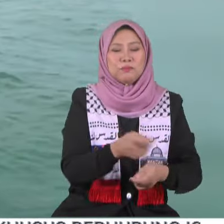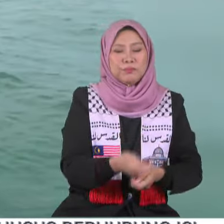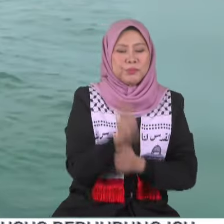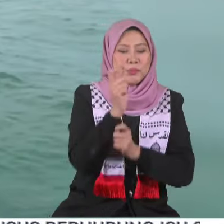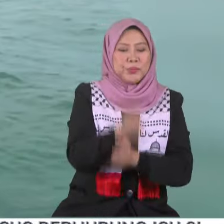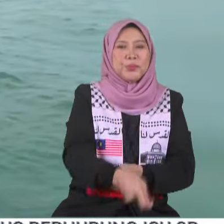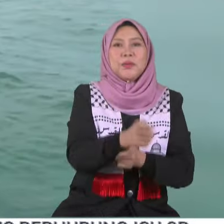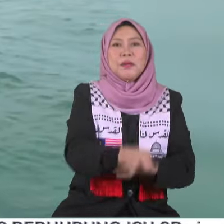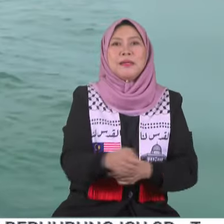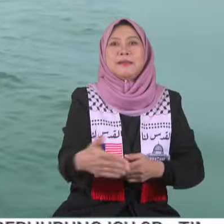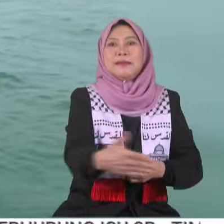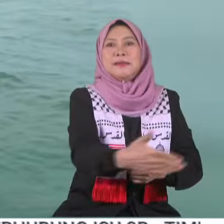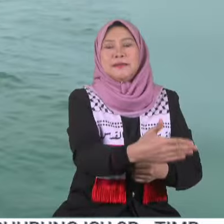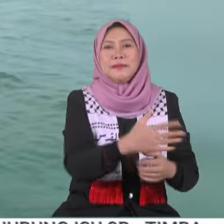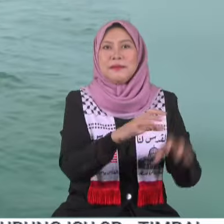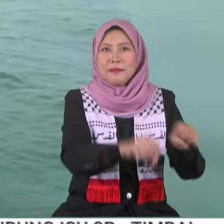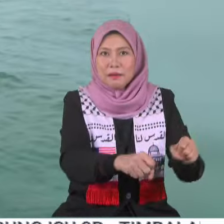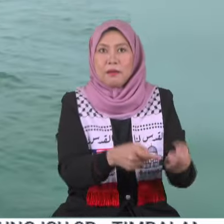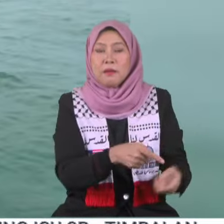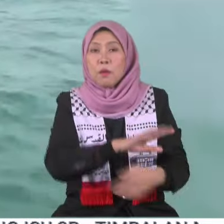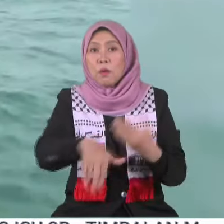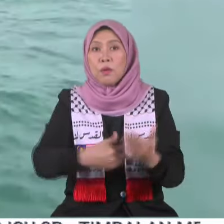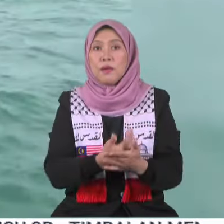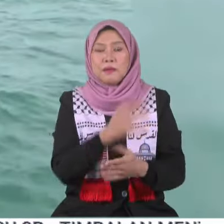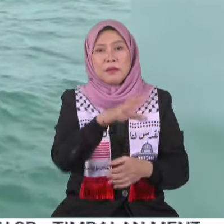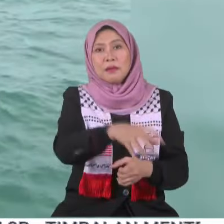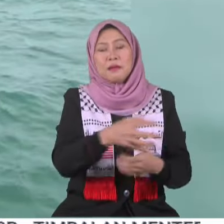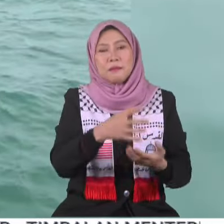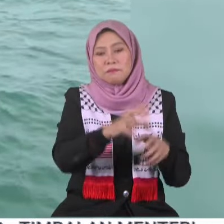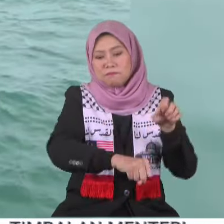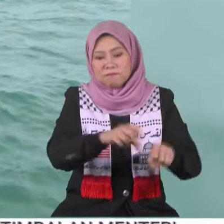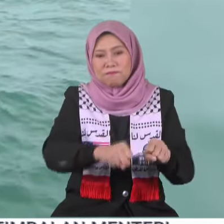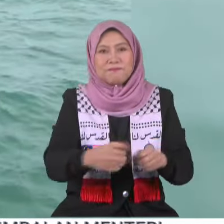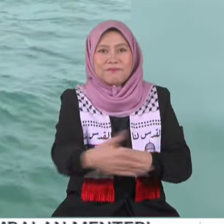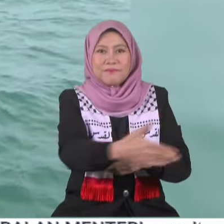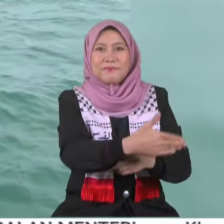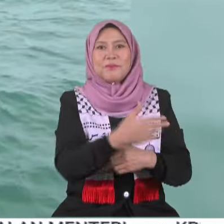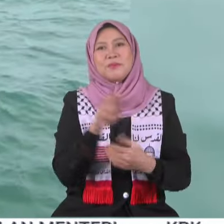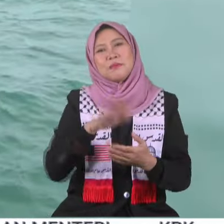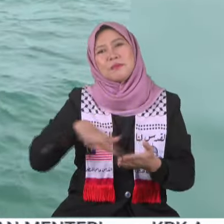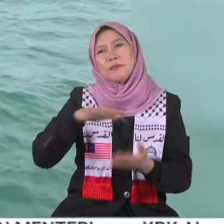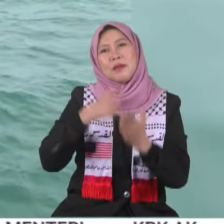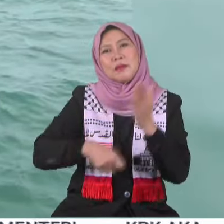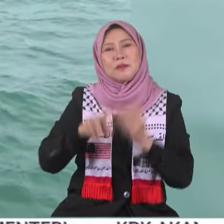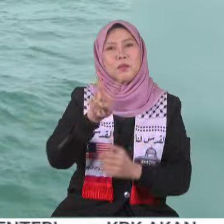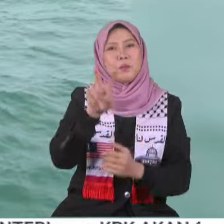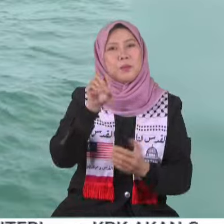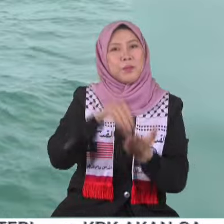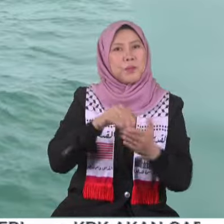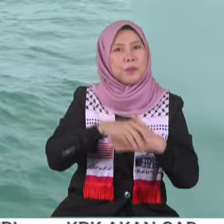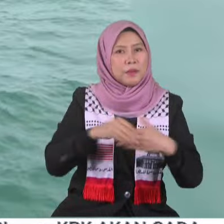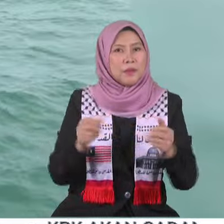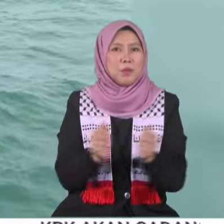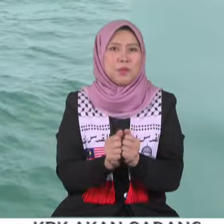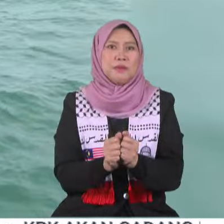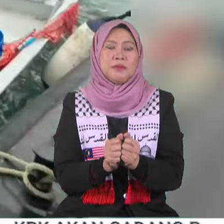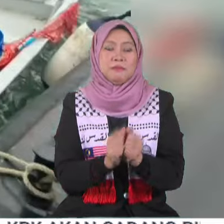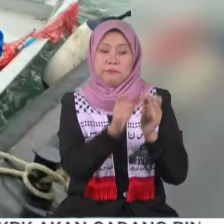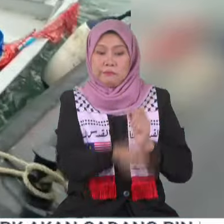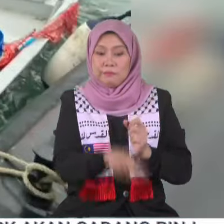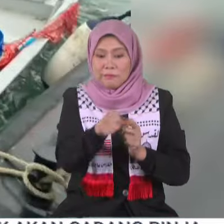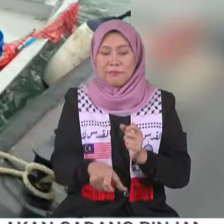di perairan Kuala Perlis. Kesemua hasil tangkapan yang dianggarkan lebih RM20,000 bersama suspek dan bot dibawa